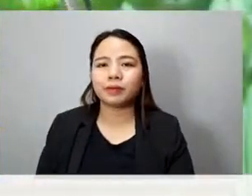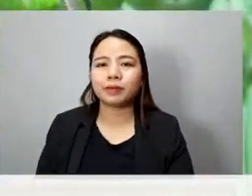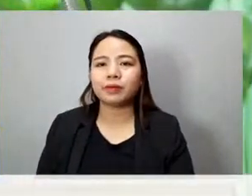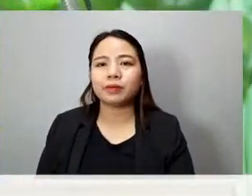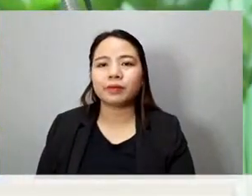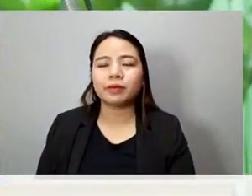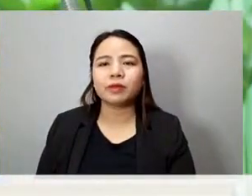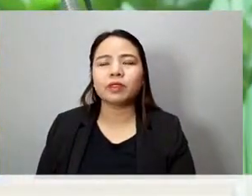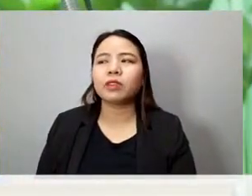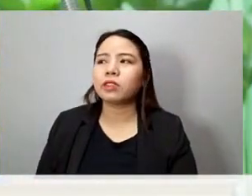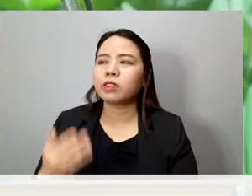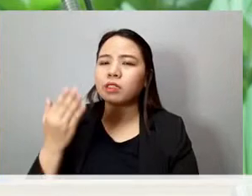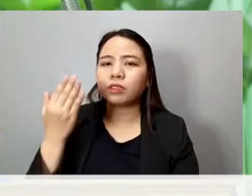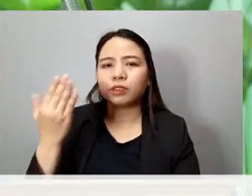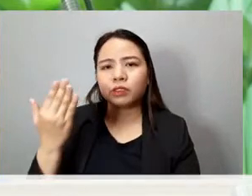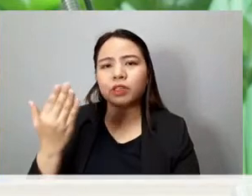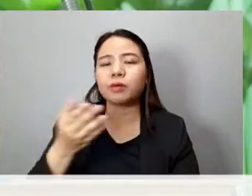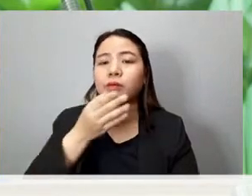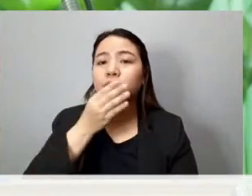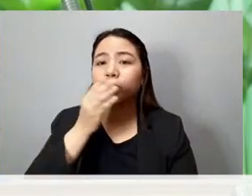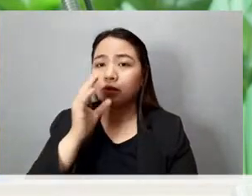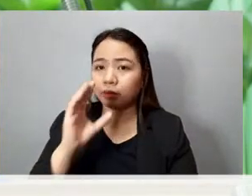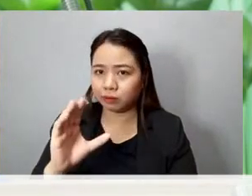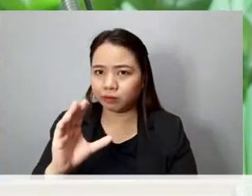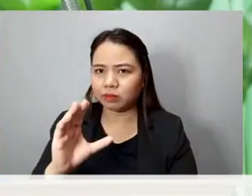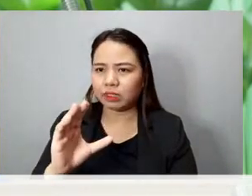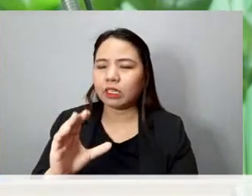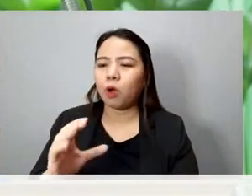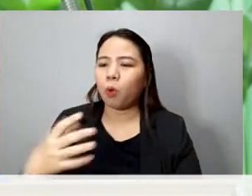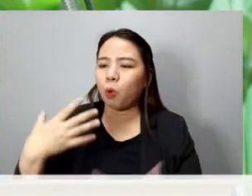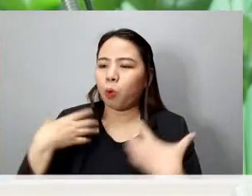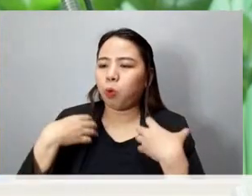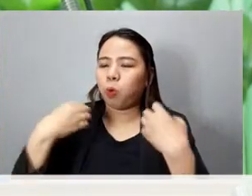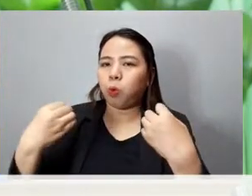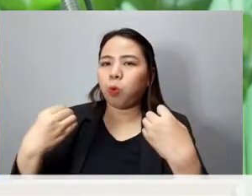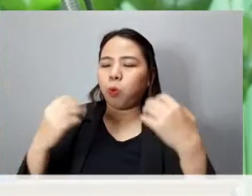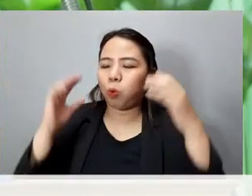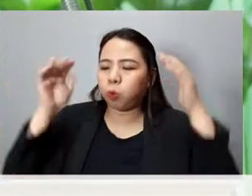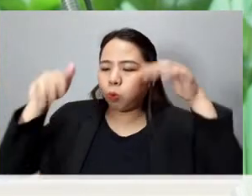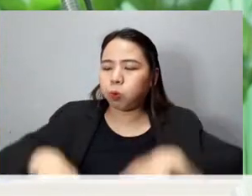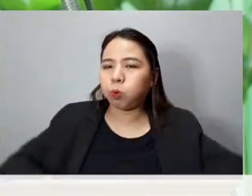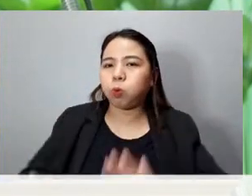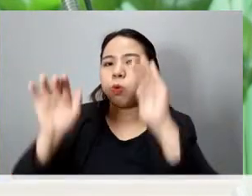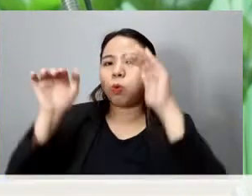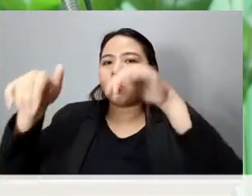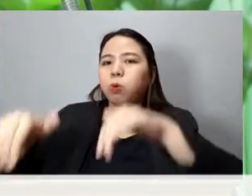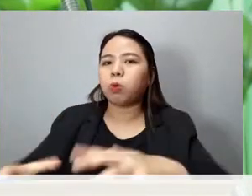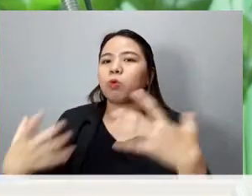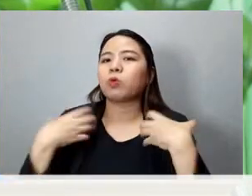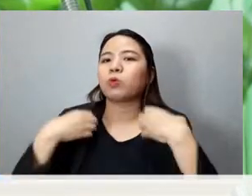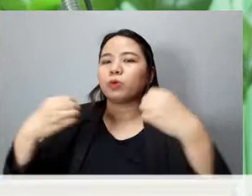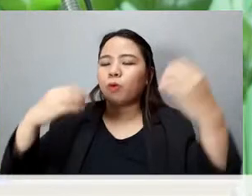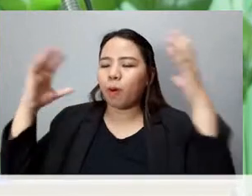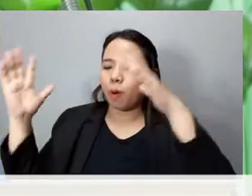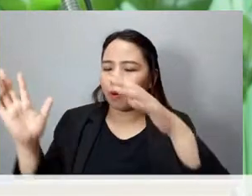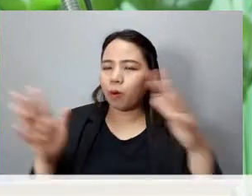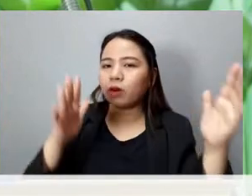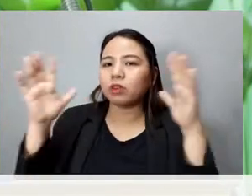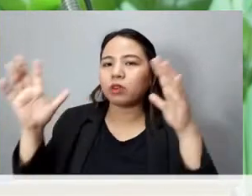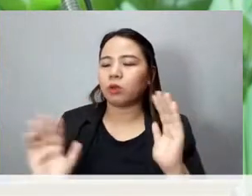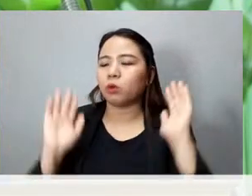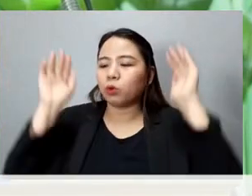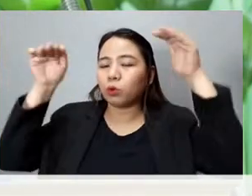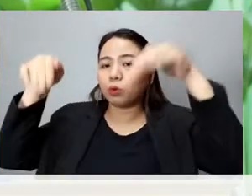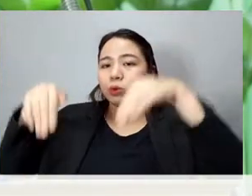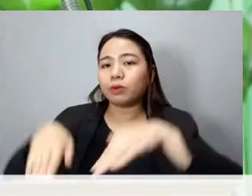Nang siya'y mag-utos, nagngalit ang dagat, hangin ay lumakas, lumaki ang alon,